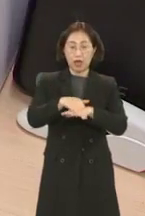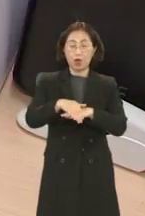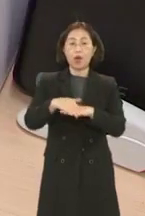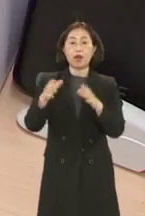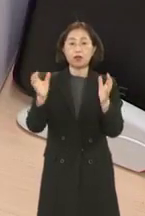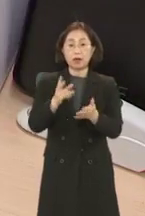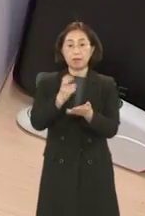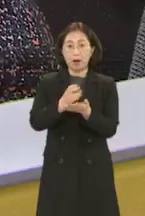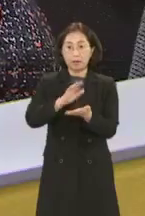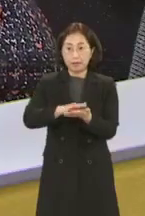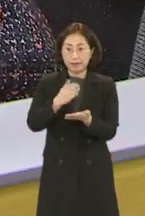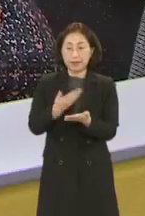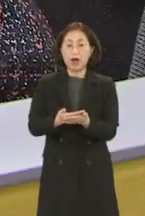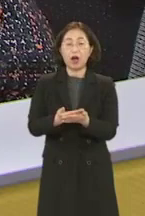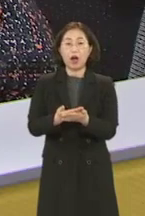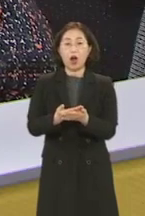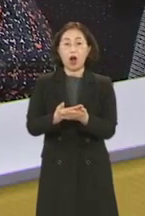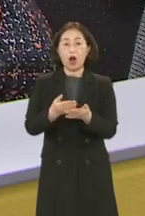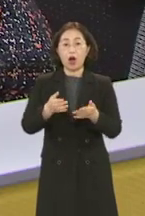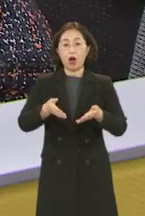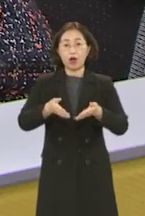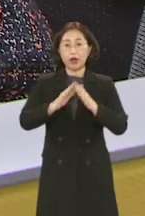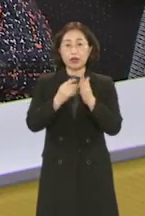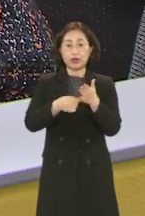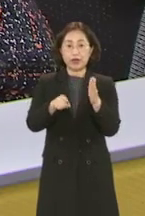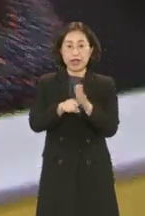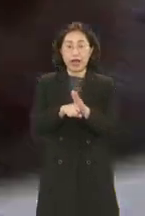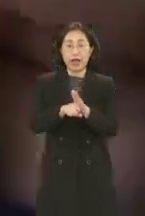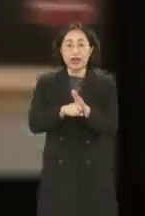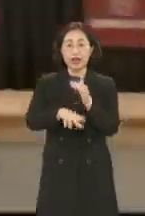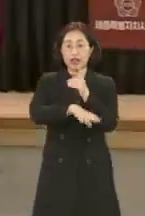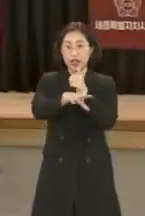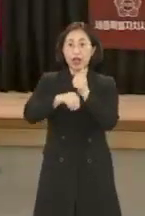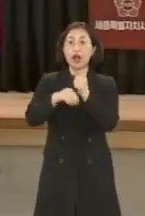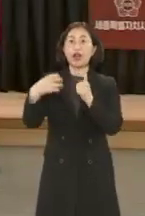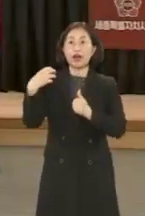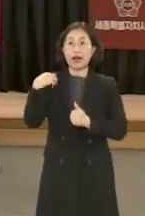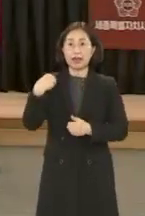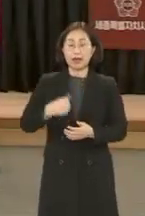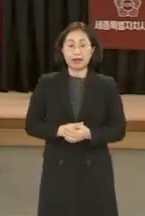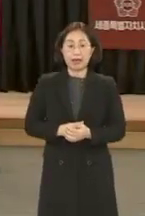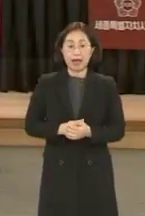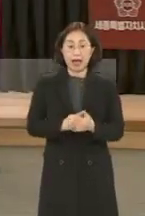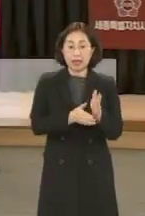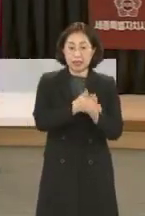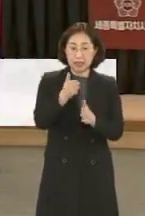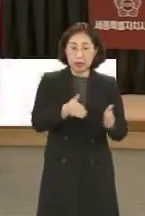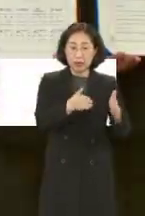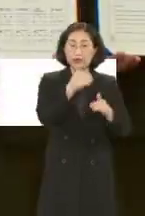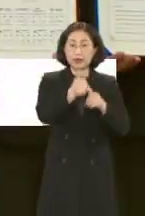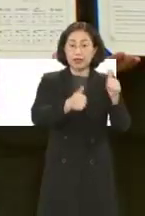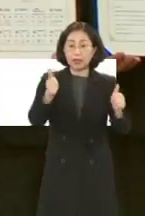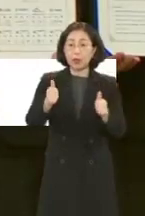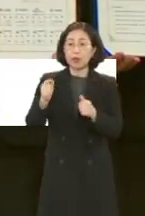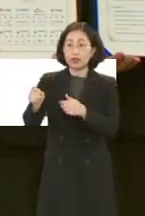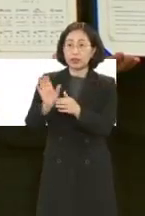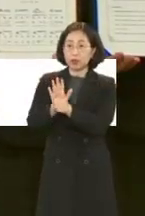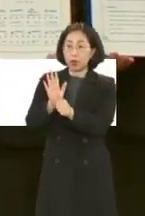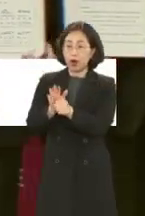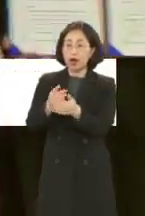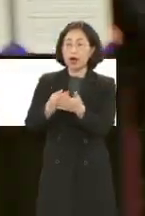등 특별지자체 설립을 위한 컨트롤타워 역할을 하게 됩니다. 시도지사들도 특별지자체 협력을 약속하고 정부